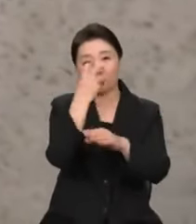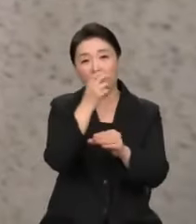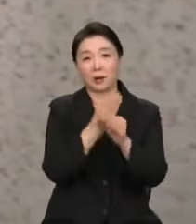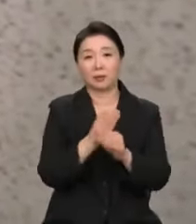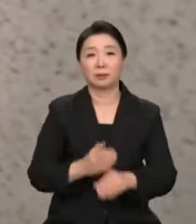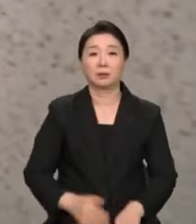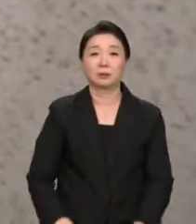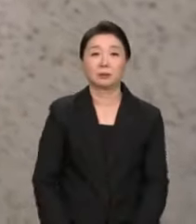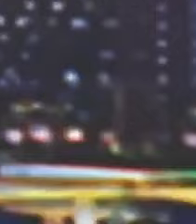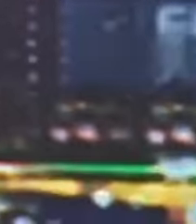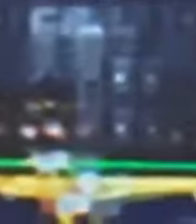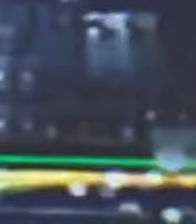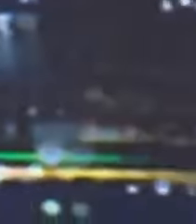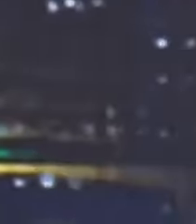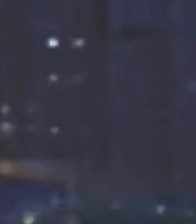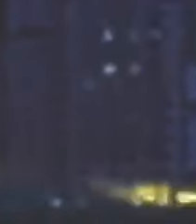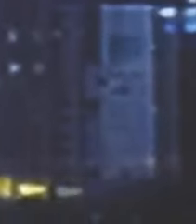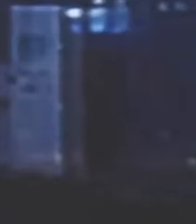있습니다.